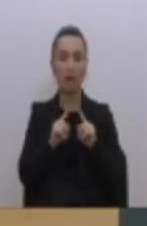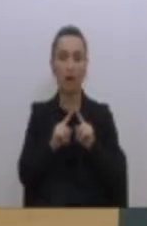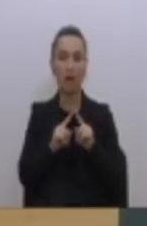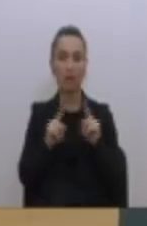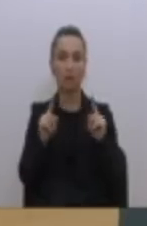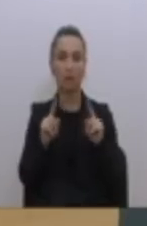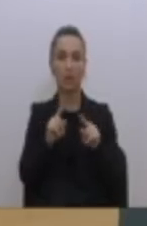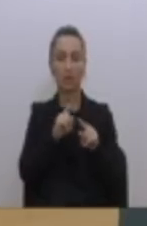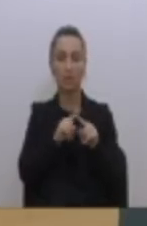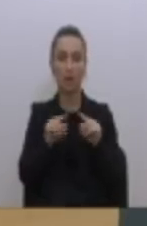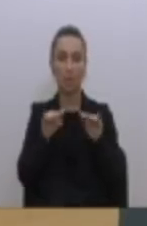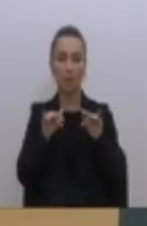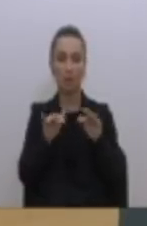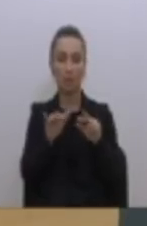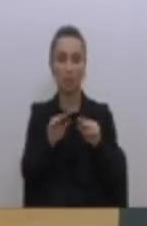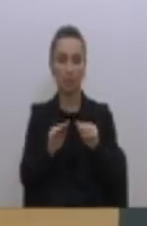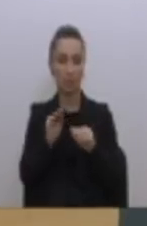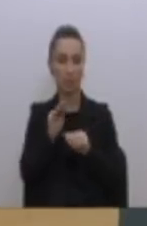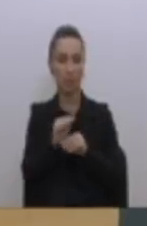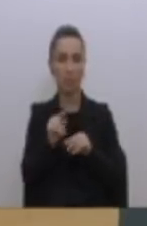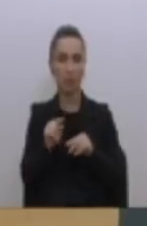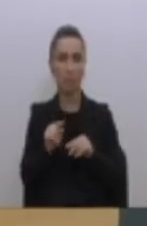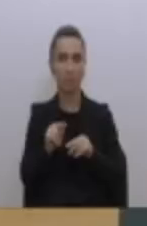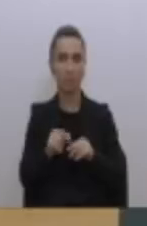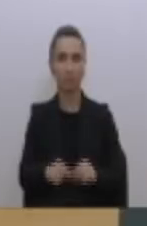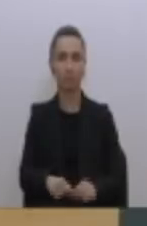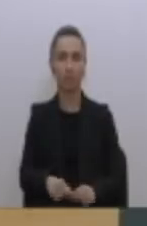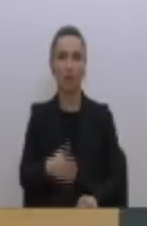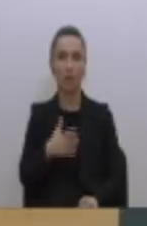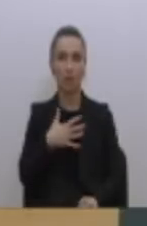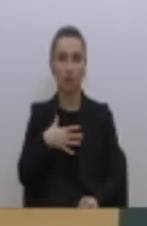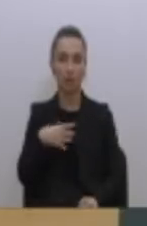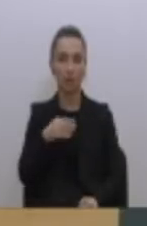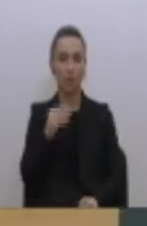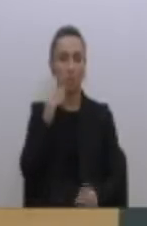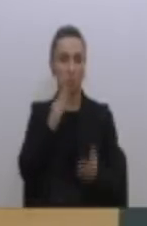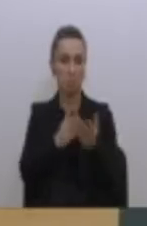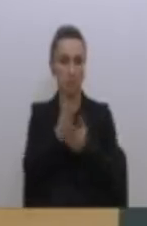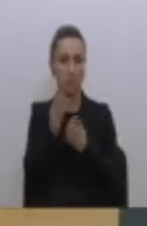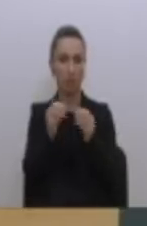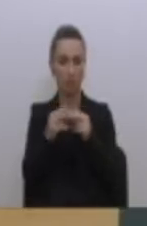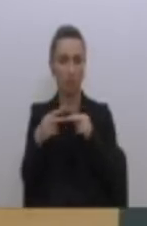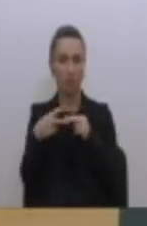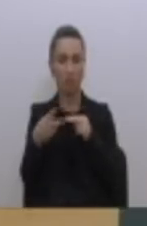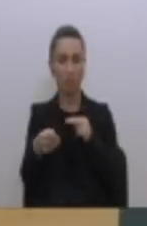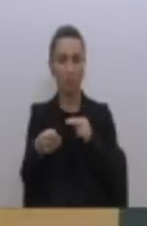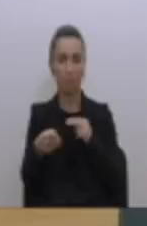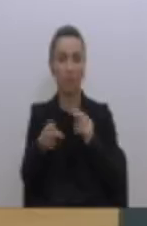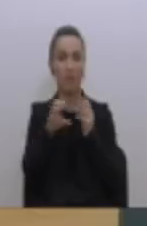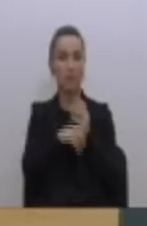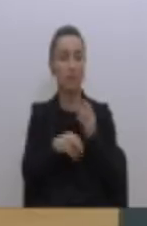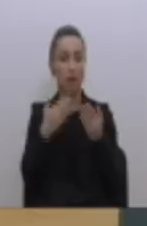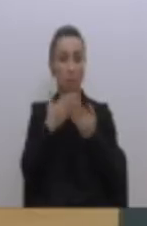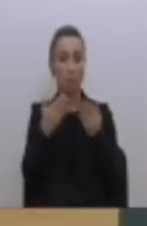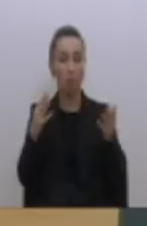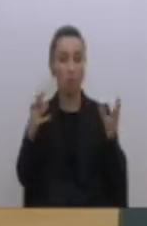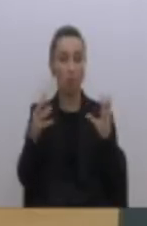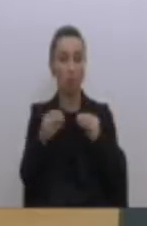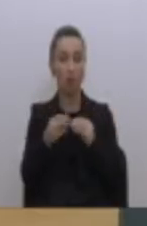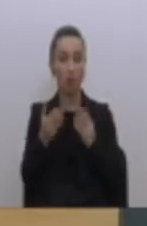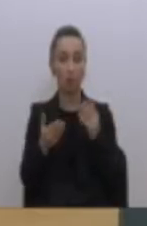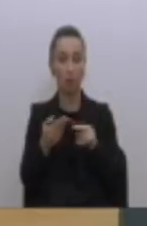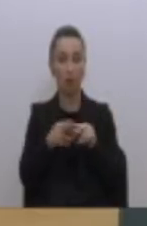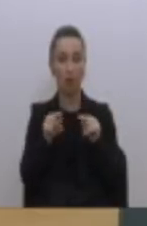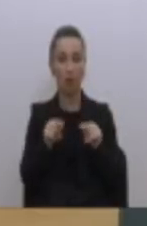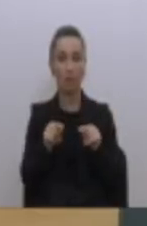განსაკუთრებულად სწრაფი ტემპით იზრდება. ჩვენი მიზანიც არის იგივე. ანუ საბოლოო ჯამში თუ